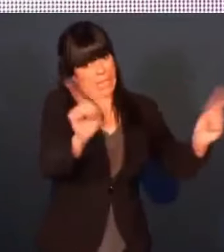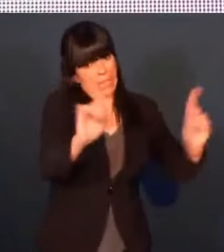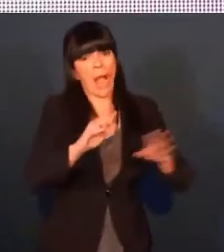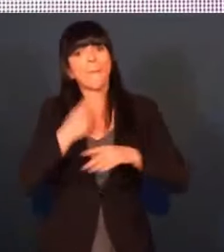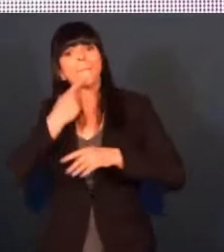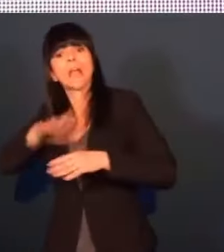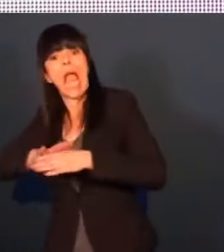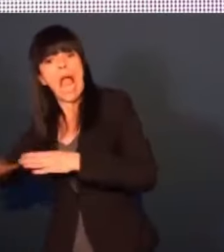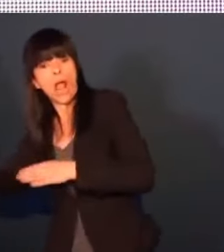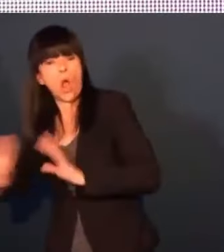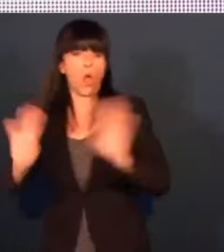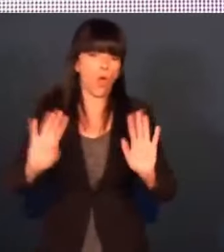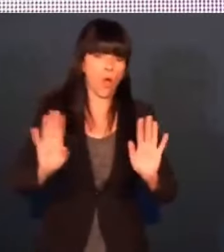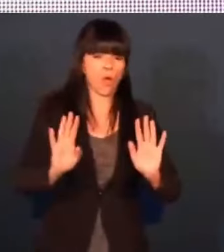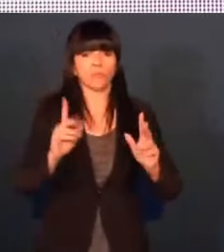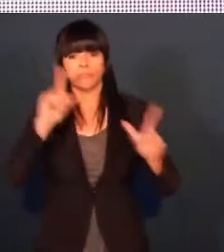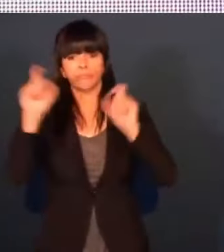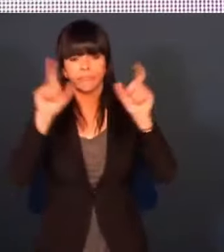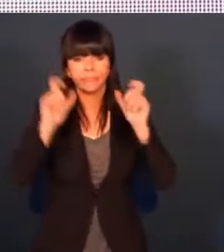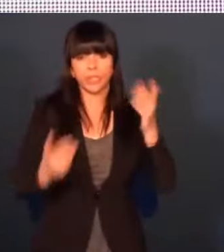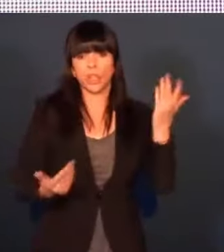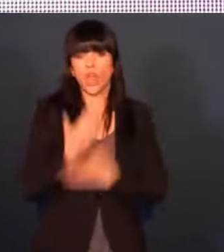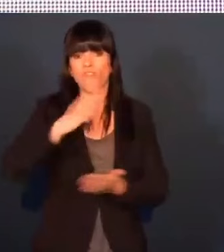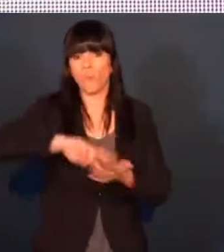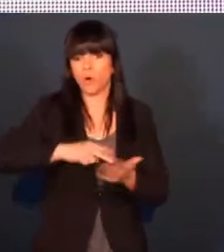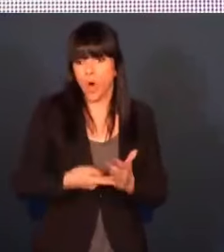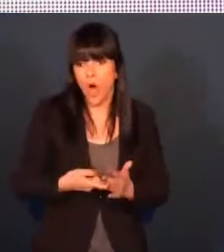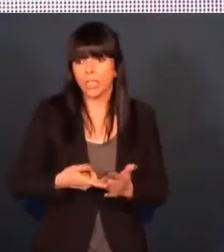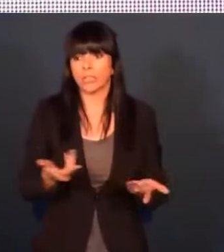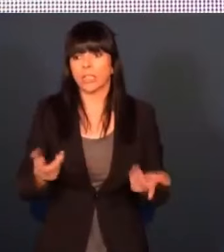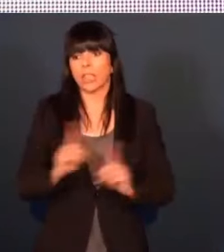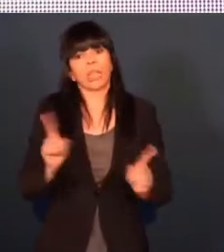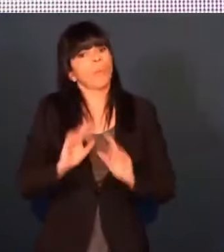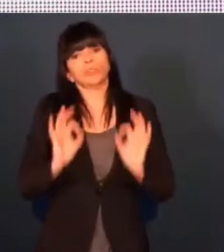нито аз, нито моите колеги сме си позволявали, когато и да е било.